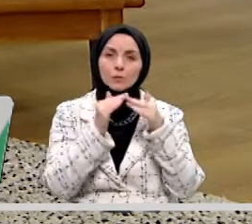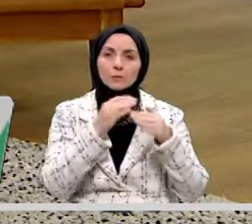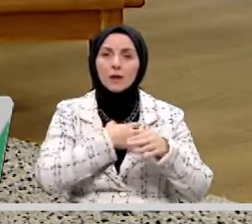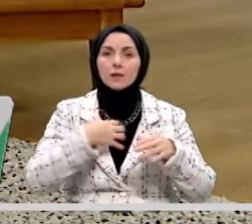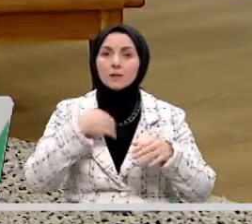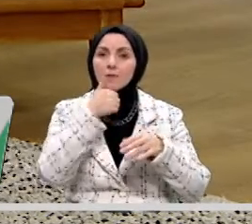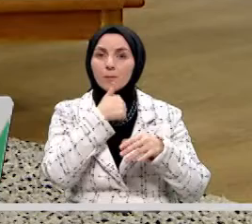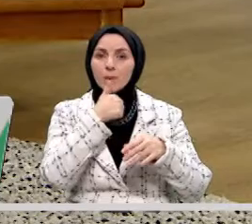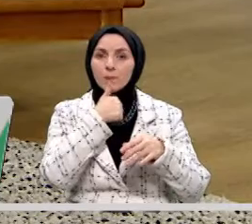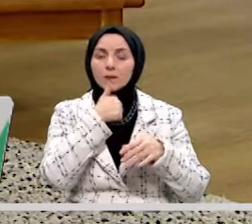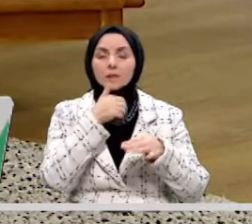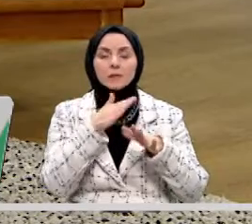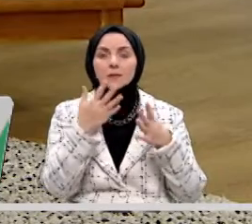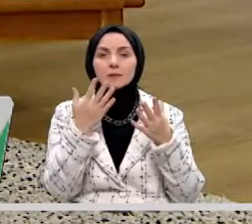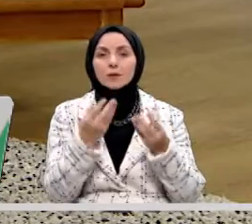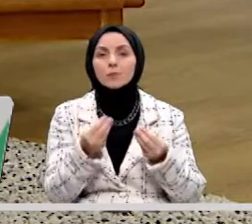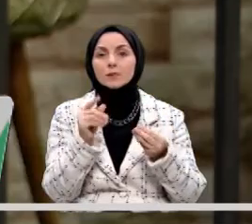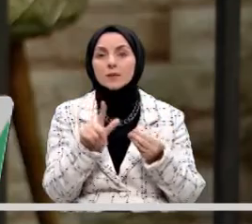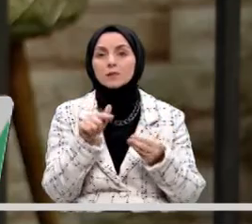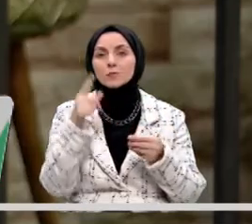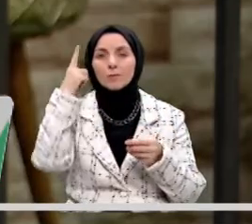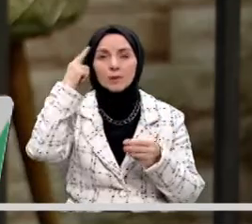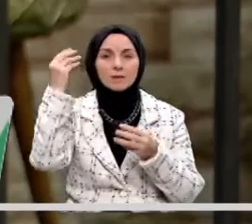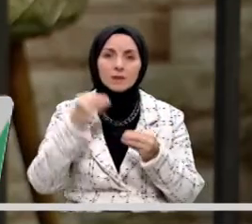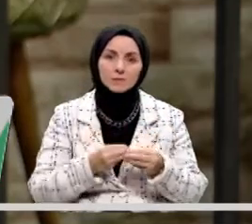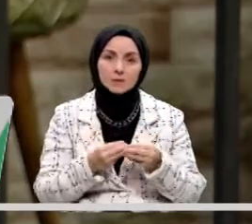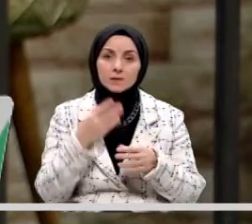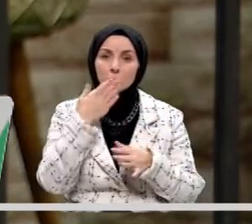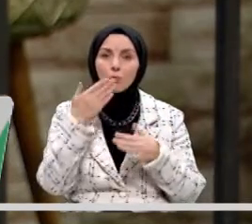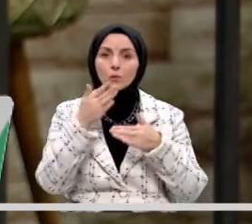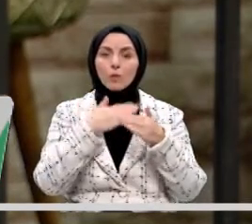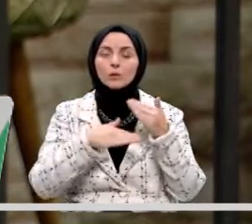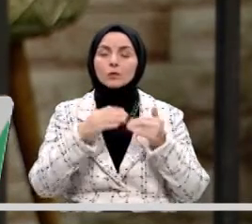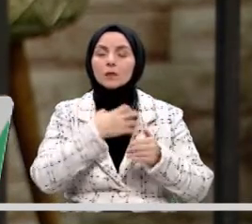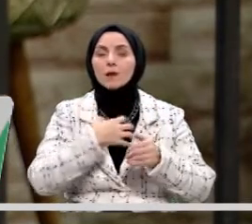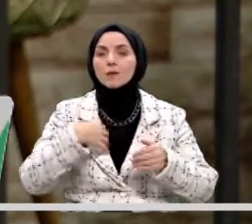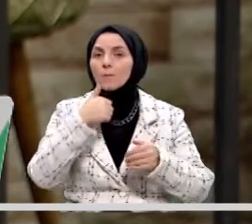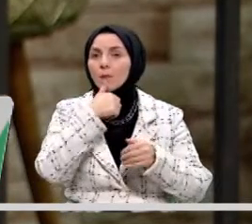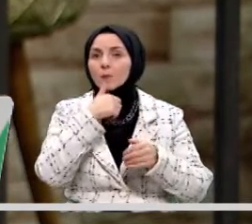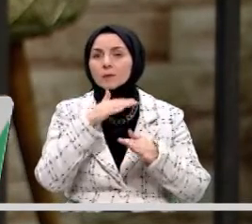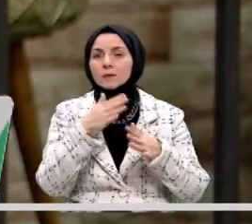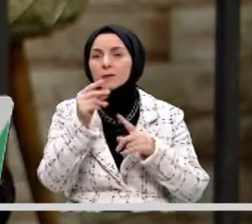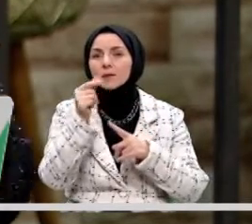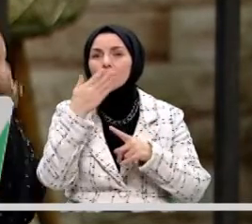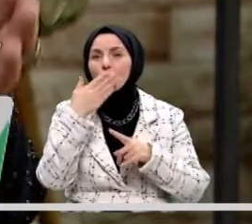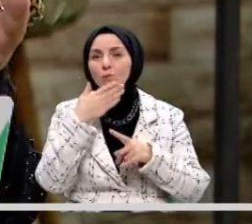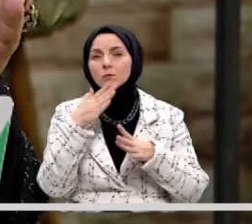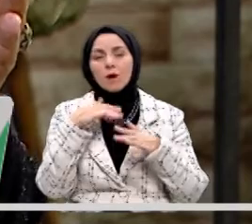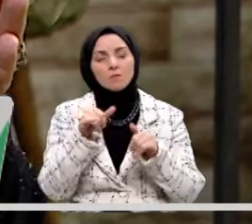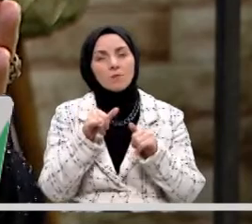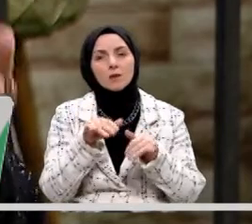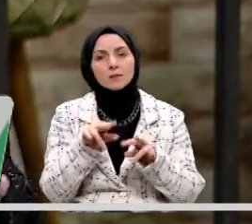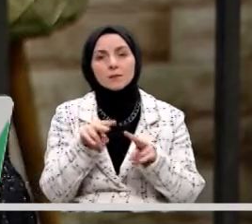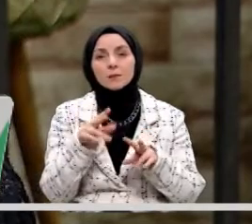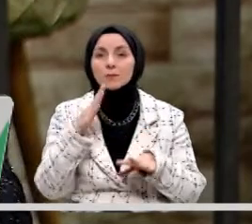bize biraz bilgi verebilir misiniz Demiş okul öncesi tutumlardaki ilkokula uyumla ilgili doktor yine aynı noktaya geliyor yani çocuk